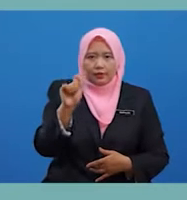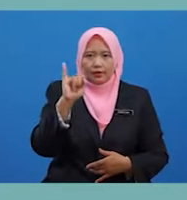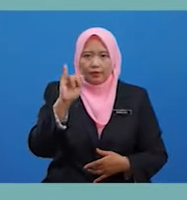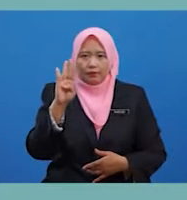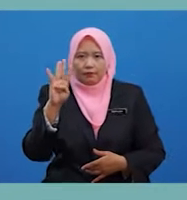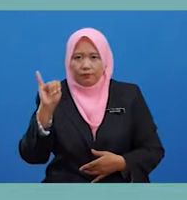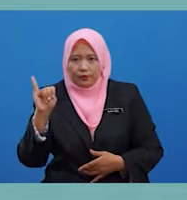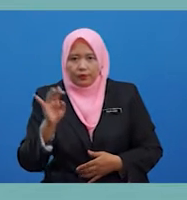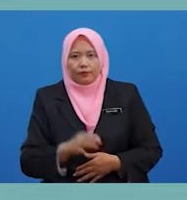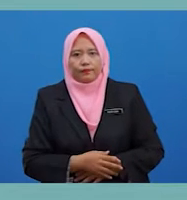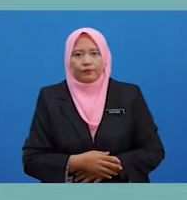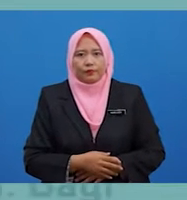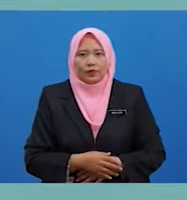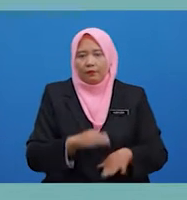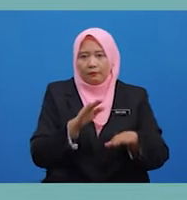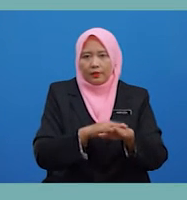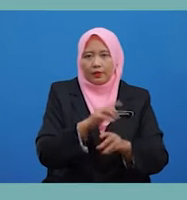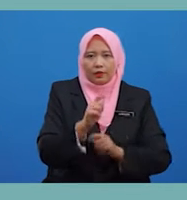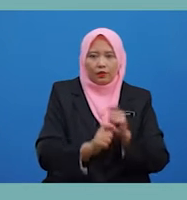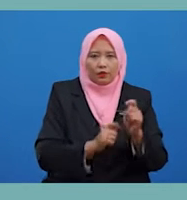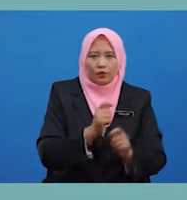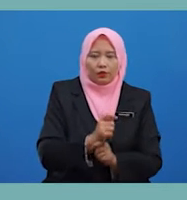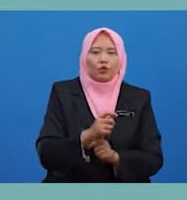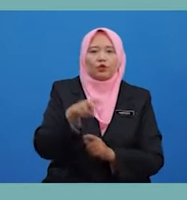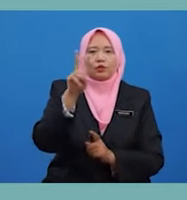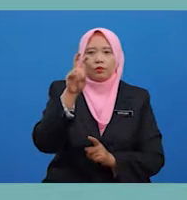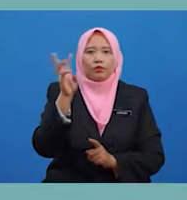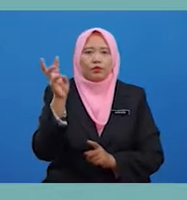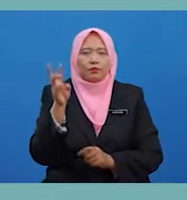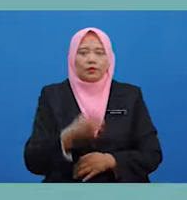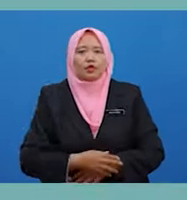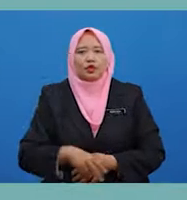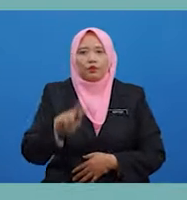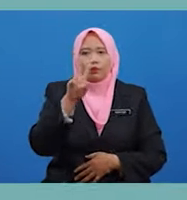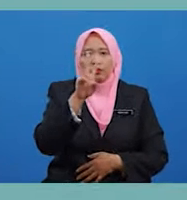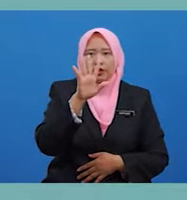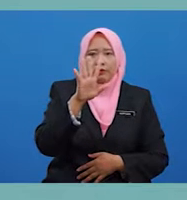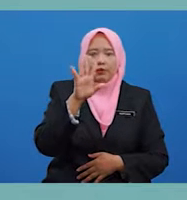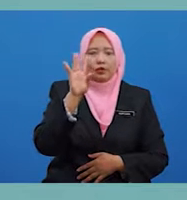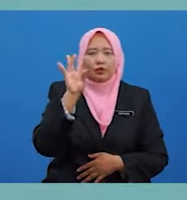Bagi penyakit TB, pada tahun 2016, sebanyak